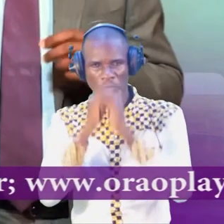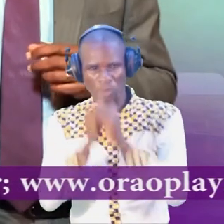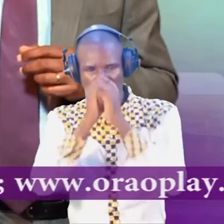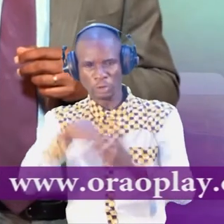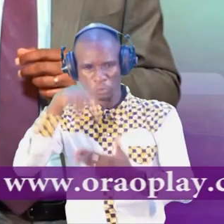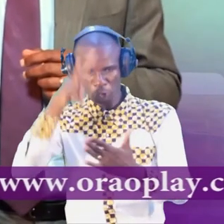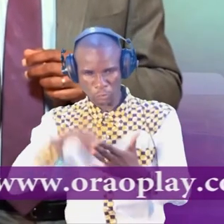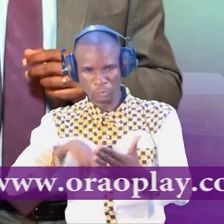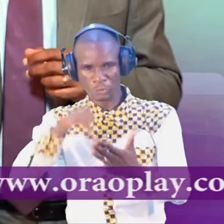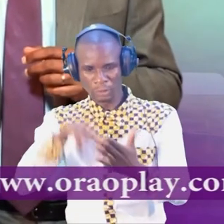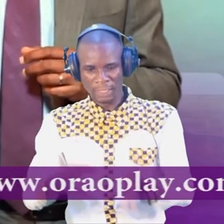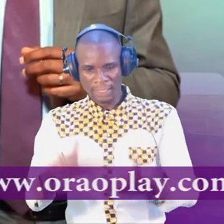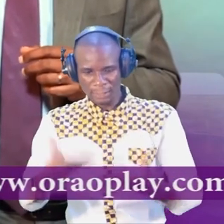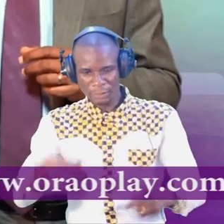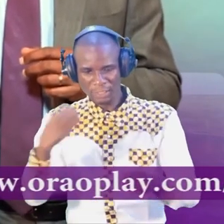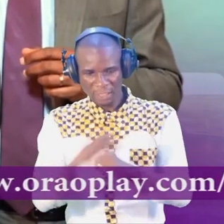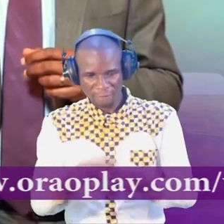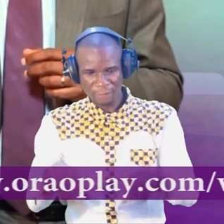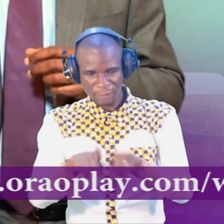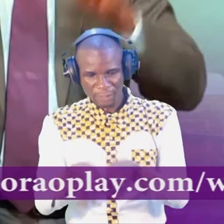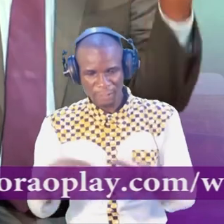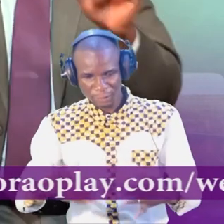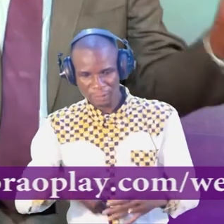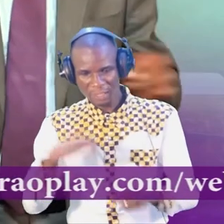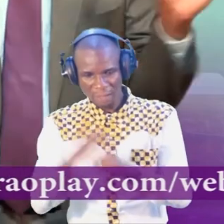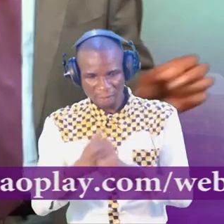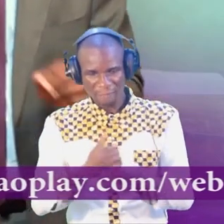kila siku na kuitii kabisa.